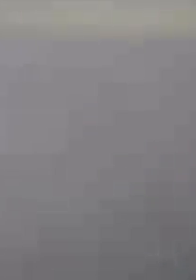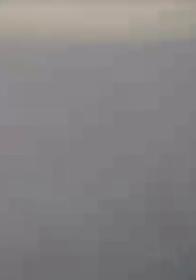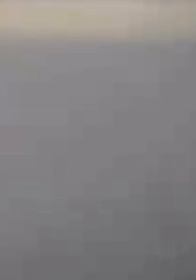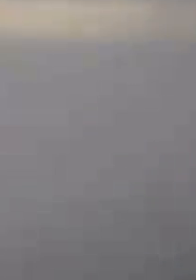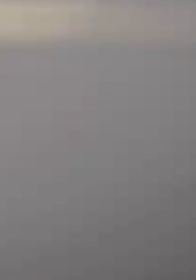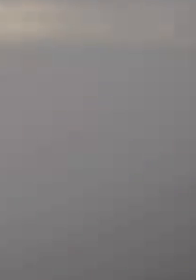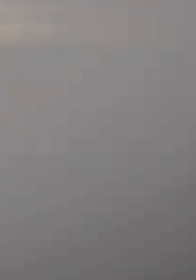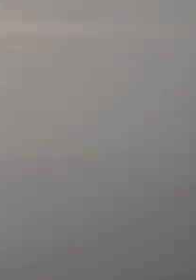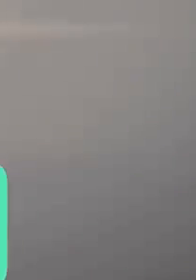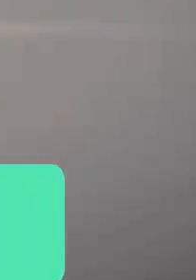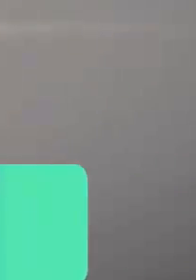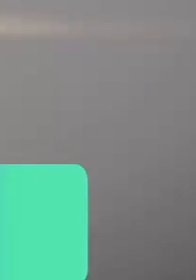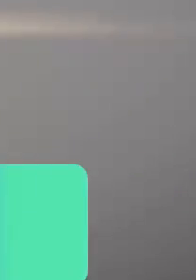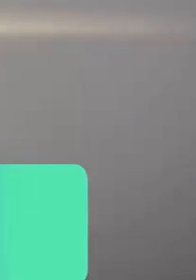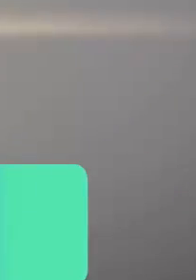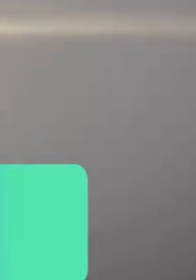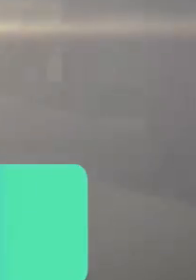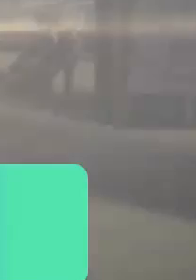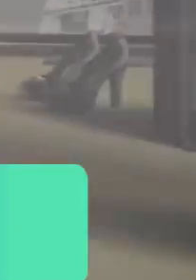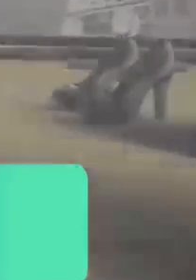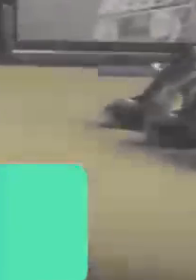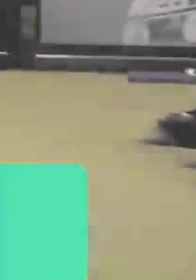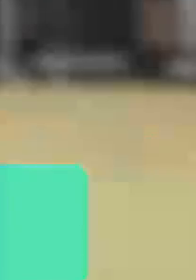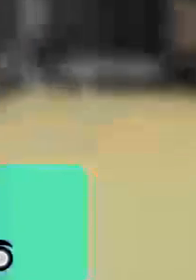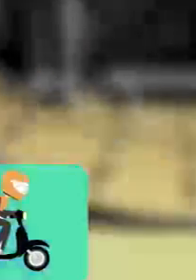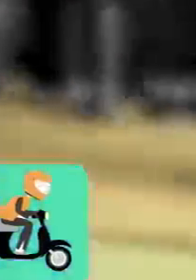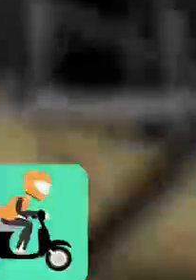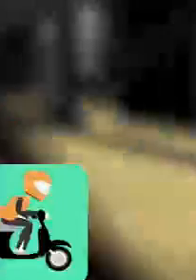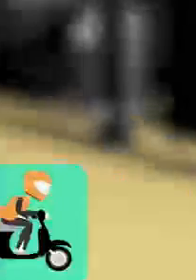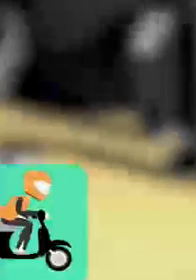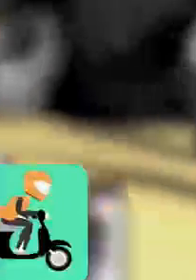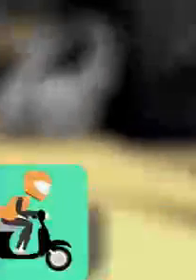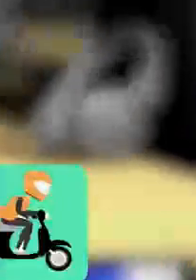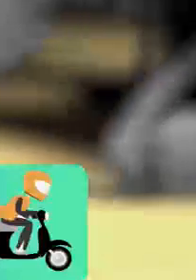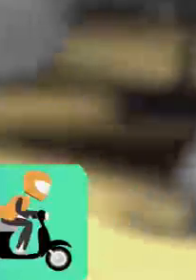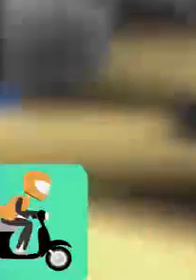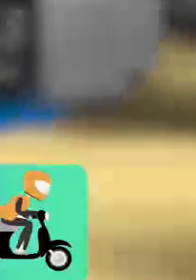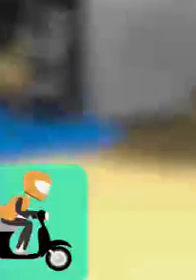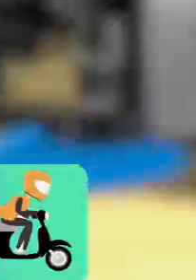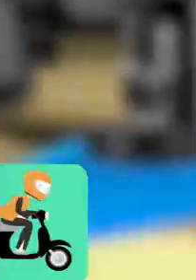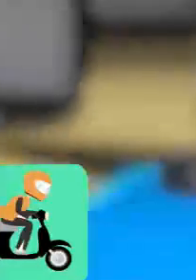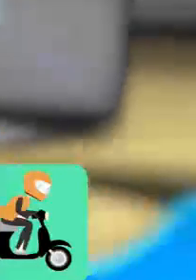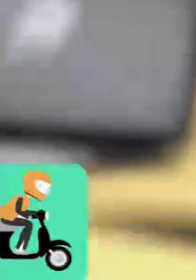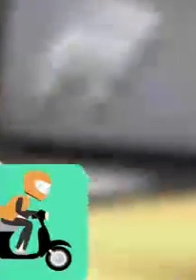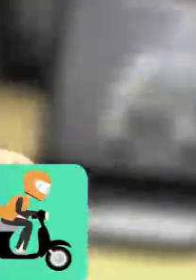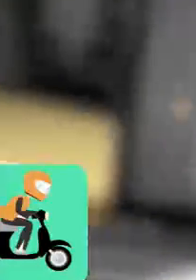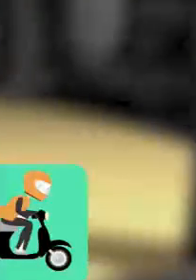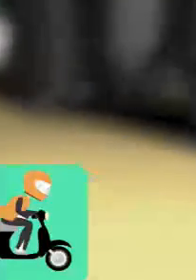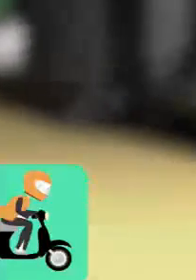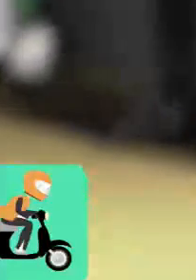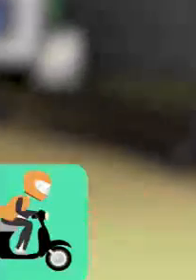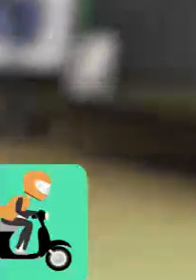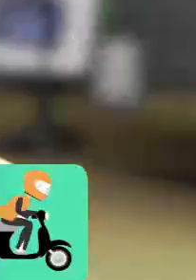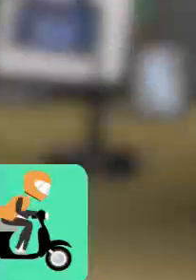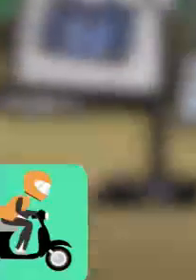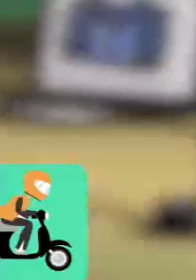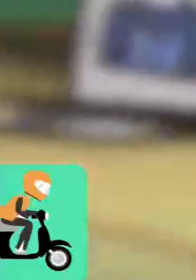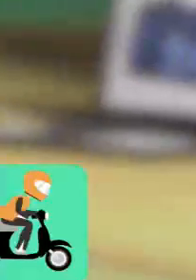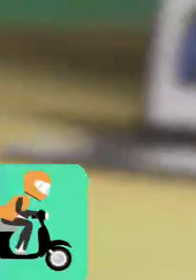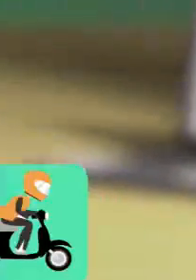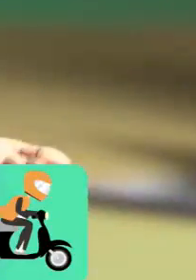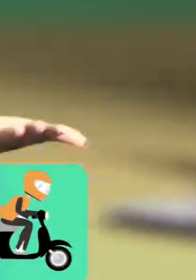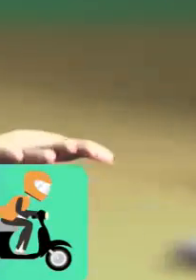Muraho neza, bazaniye amakuru meza. Wari uzi ko ushobora kuba wahaha aho uri hose mu gihugu hanyuma tukabikugezaho mu